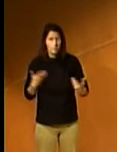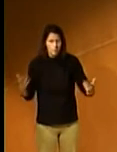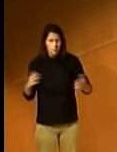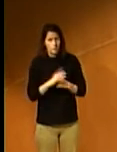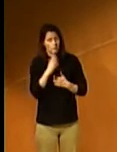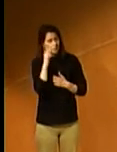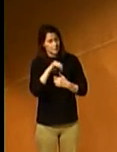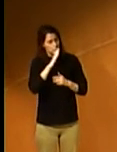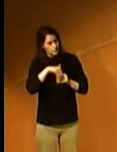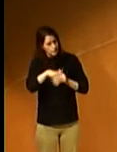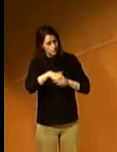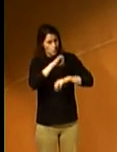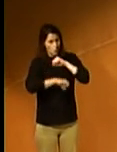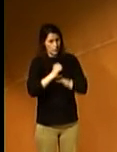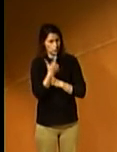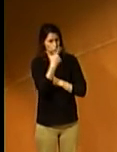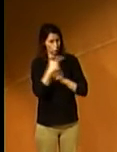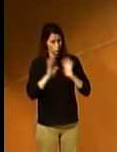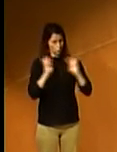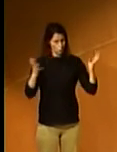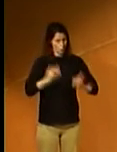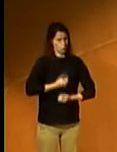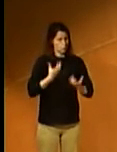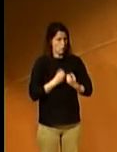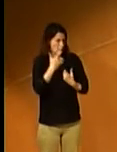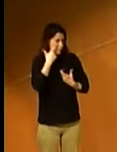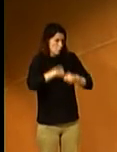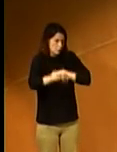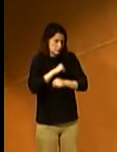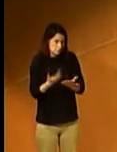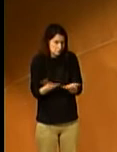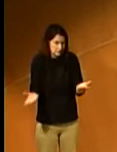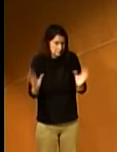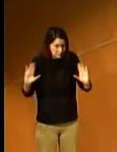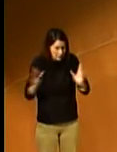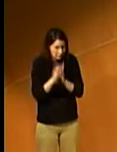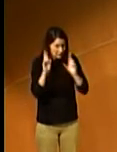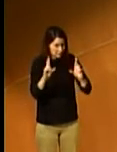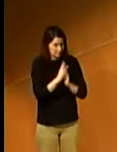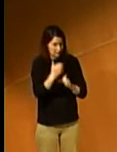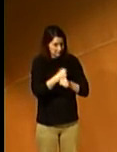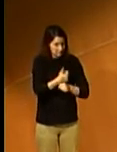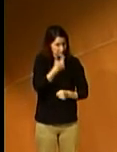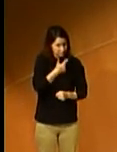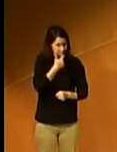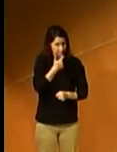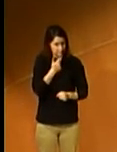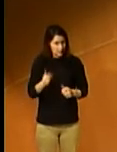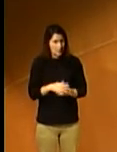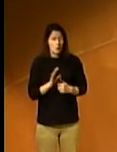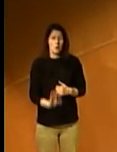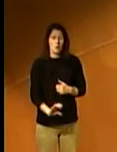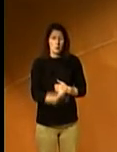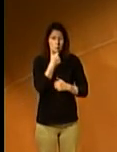rondes. L'organisation vaut ce qu'elle vaut, elle est simple, mais on espère qu'elle sera efficace. On a commencé avec une première table